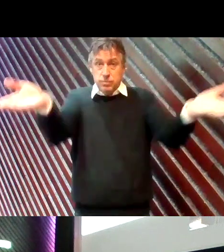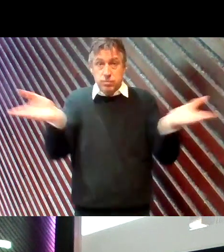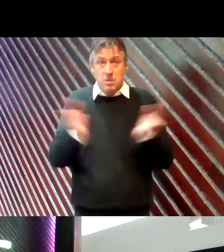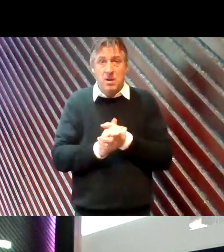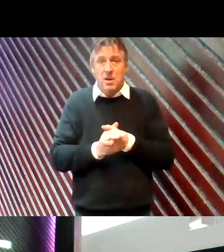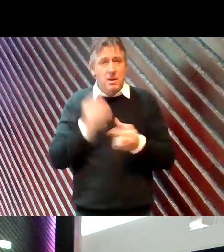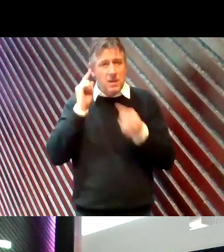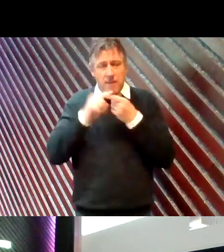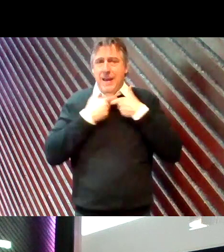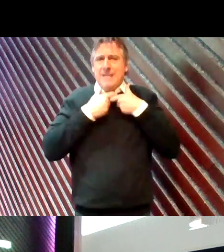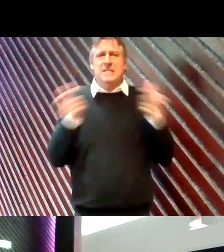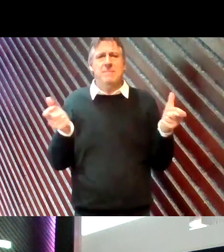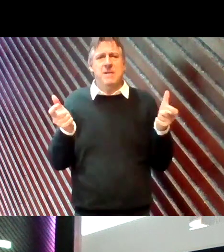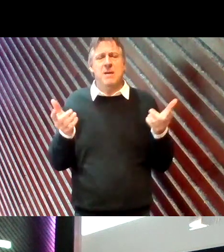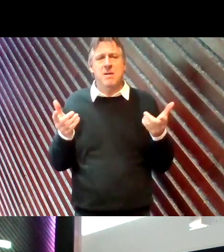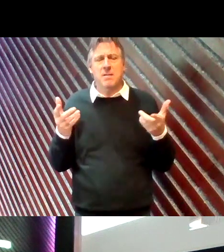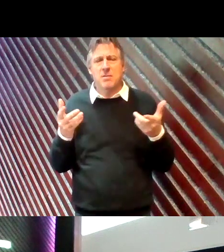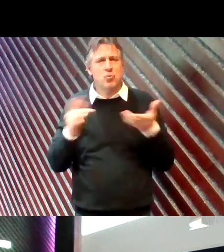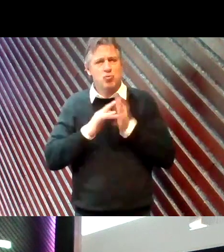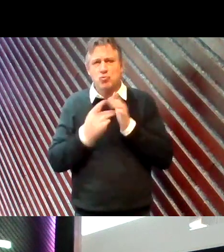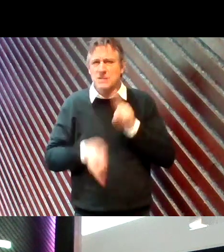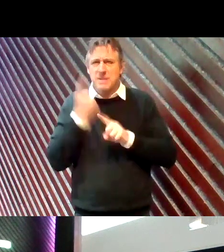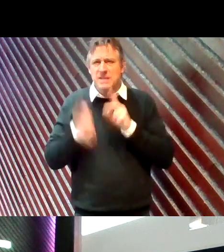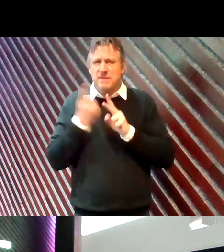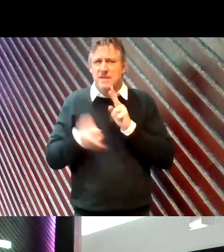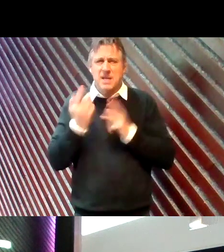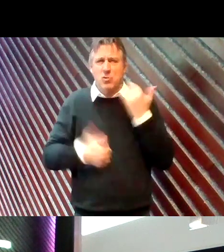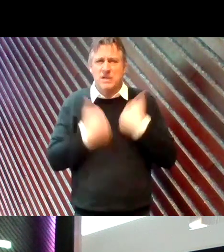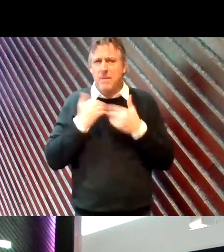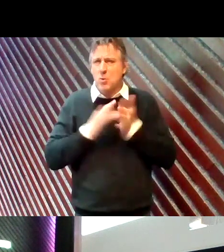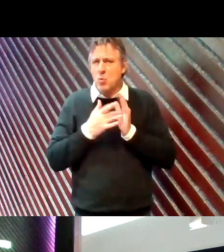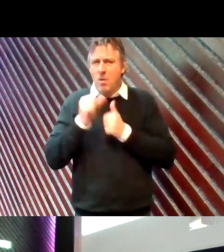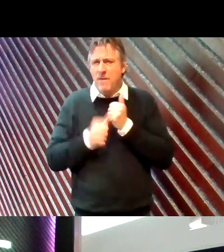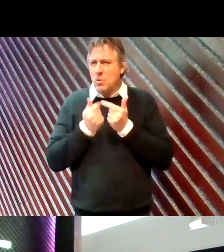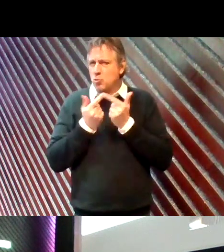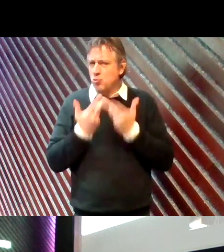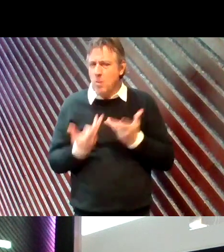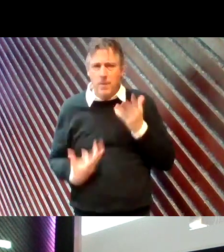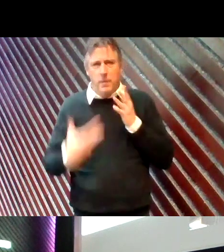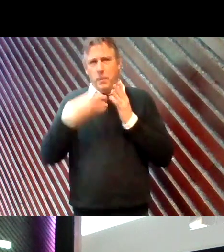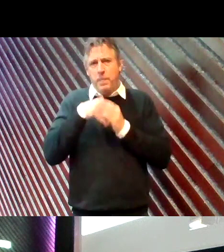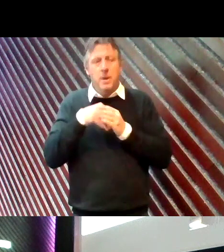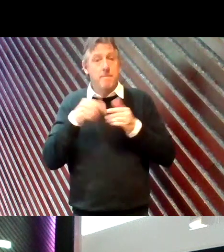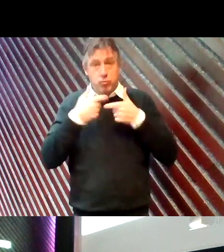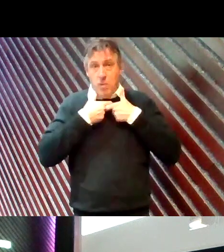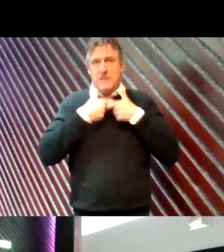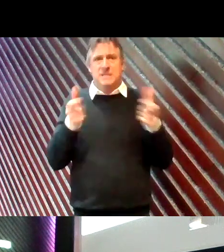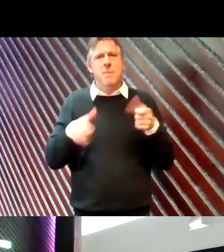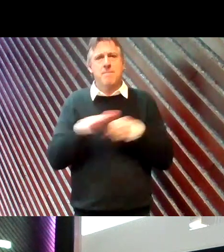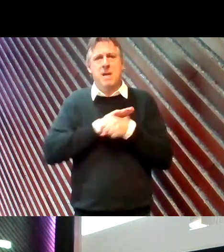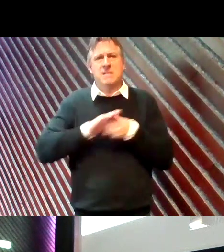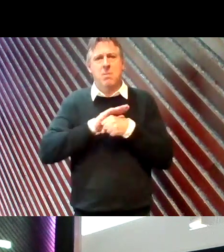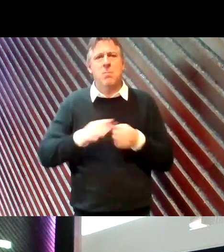termes d'accessibilité donc vraiment intégrer toutes les spécificités du handicap pour qu'elles soient accessibles au maximum donc la conception